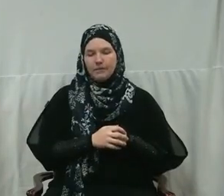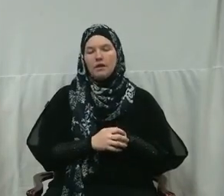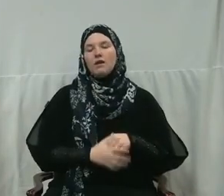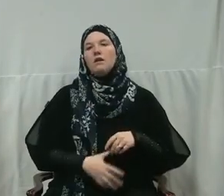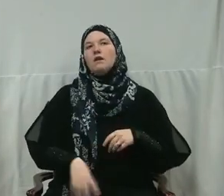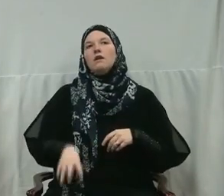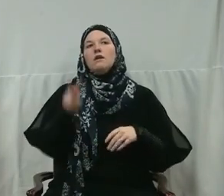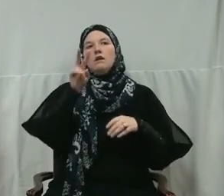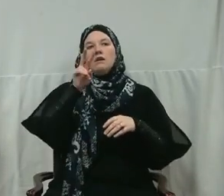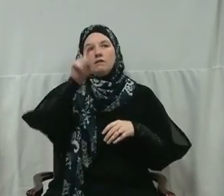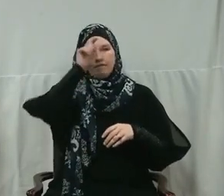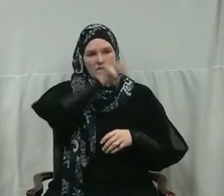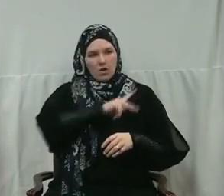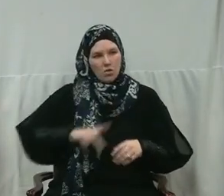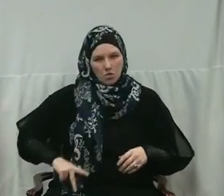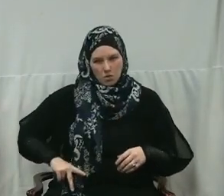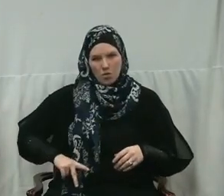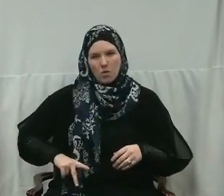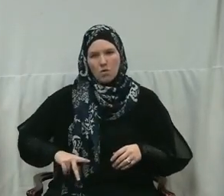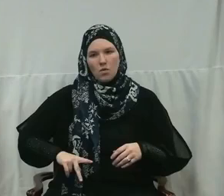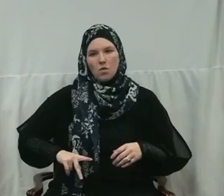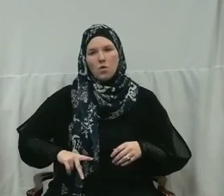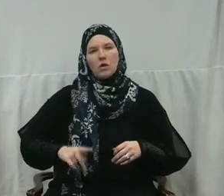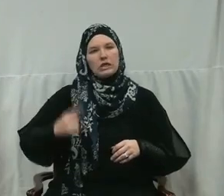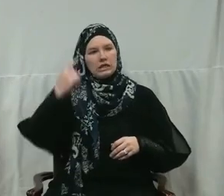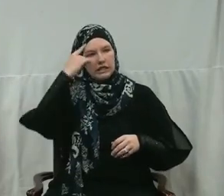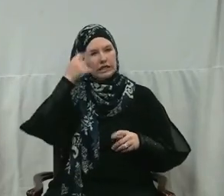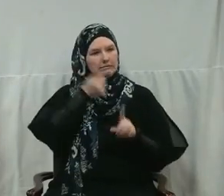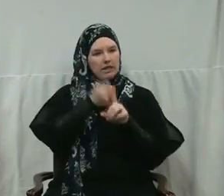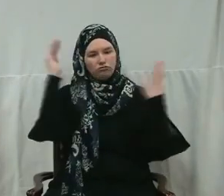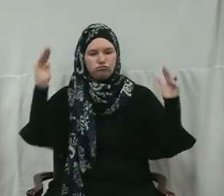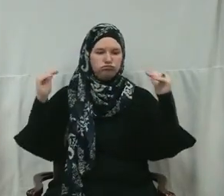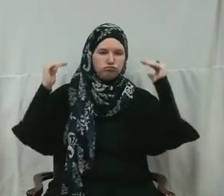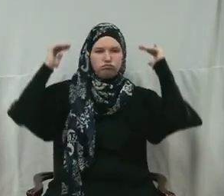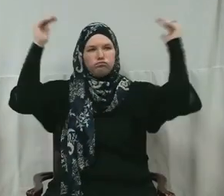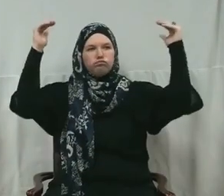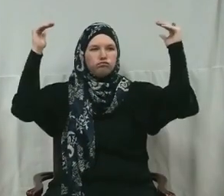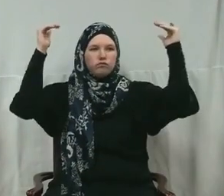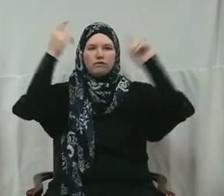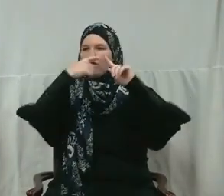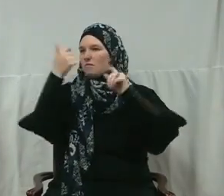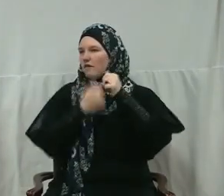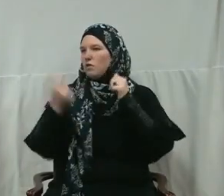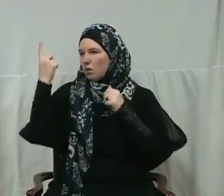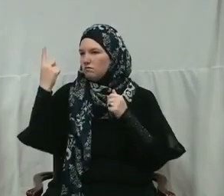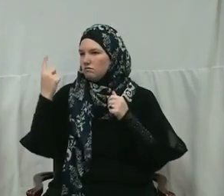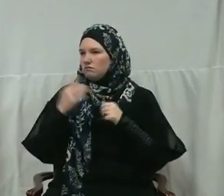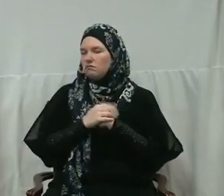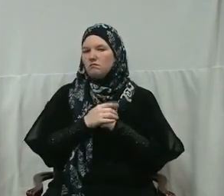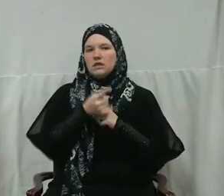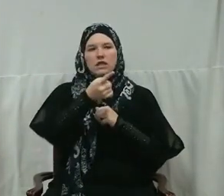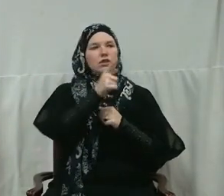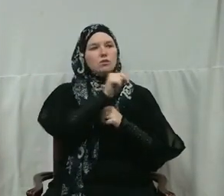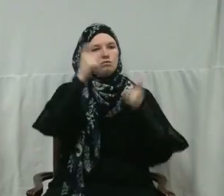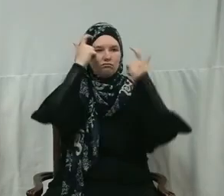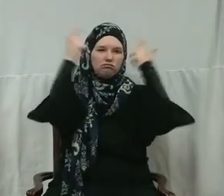really risen himself up above everybody else. إِنَّ فِرْعَوْنَ عَلَى فِي الْأَرْضِ. He is too